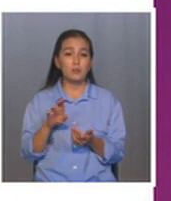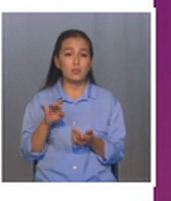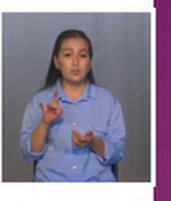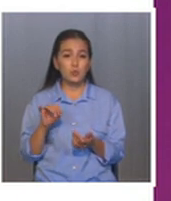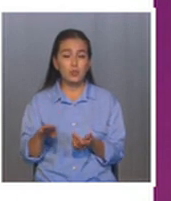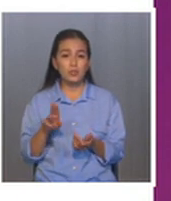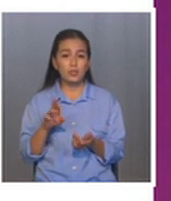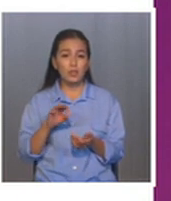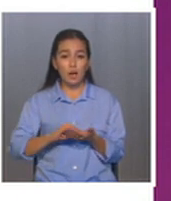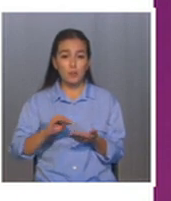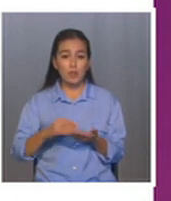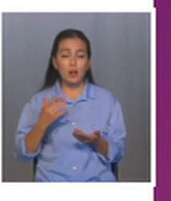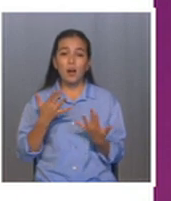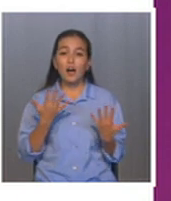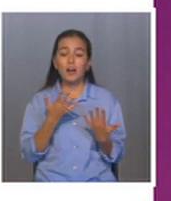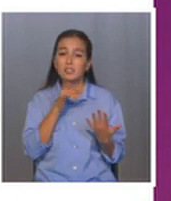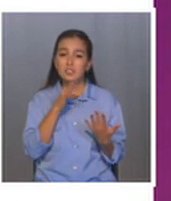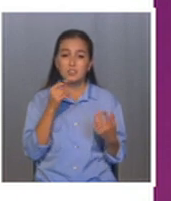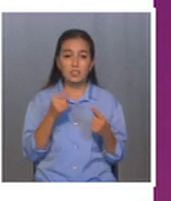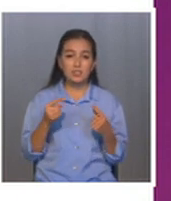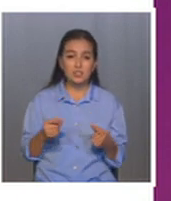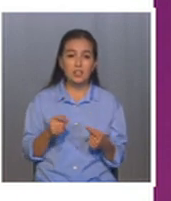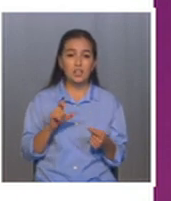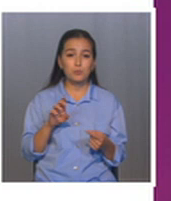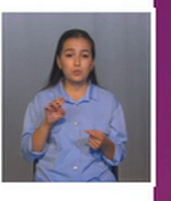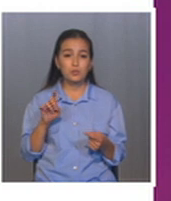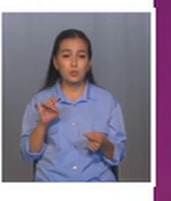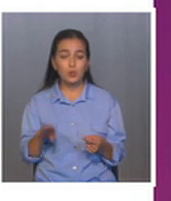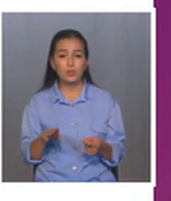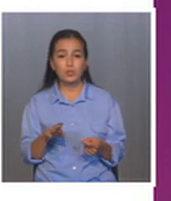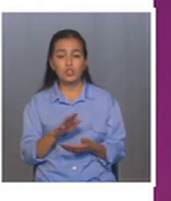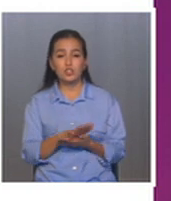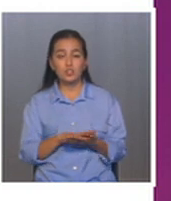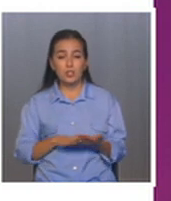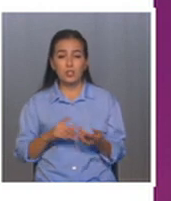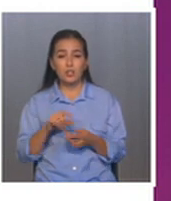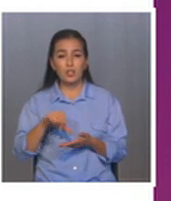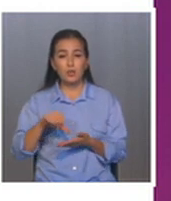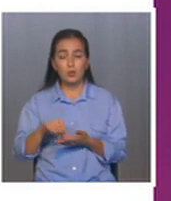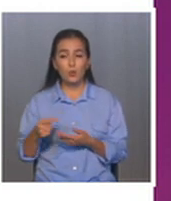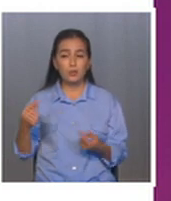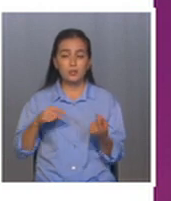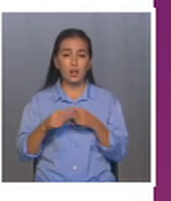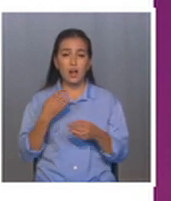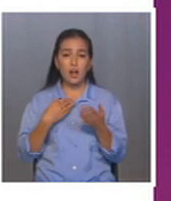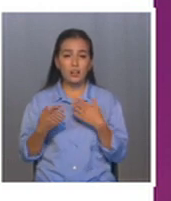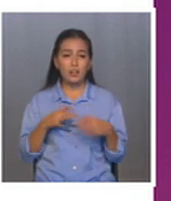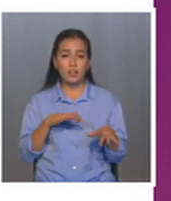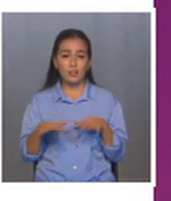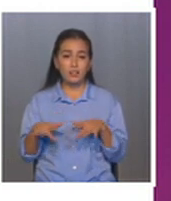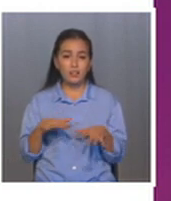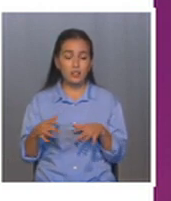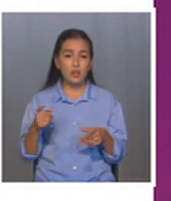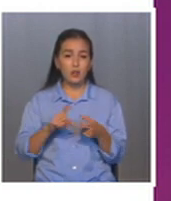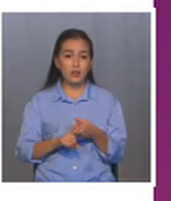кезеңіне сәйкес келеді. Эпизод шиеленісу, себебі кейіпкерлердің өз ара қарым-қатынасынан қимыл әрекетінен